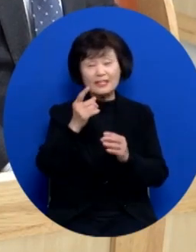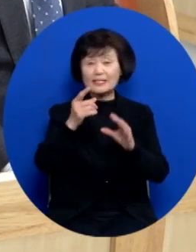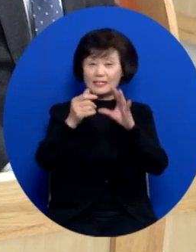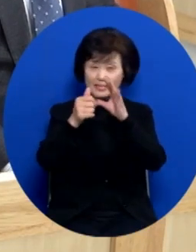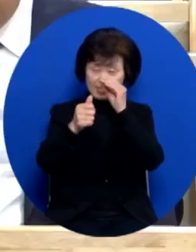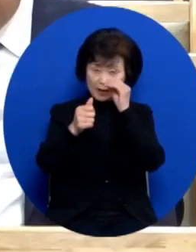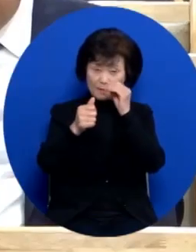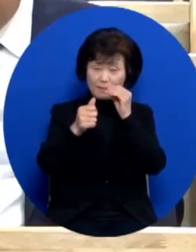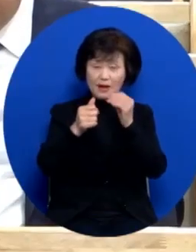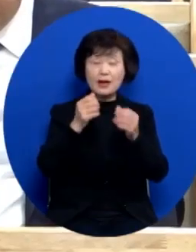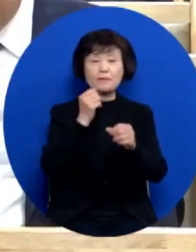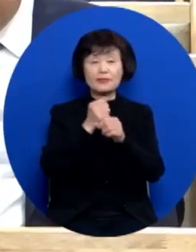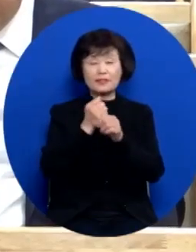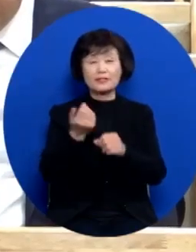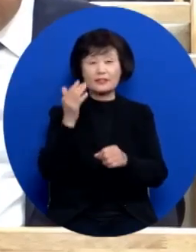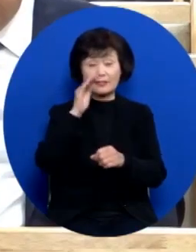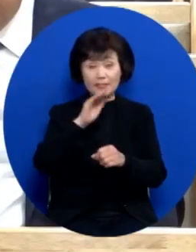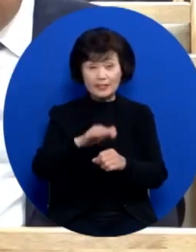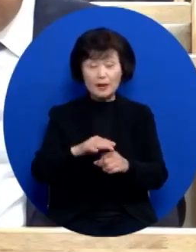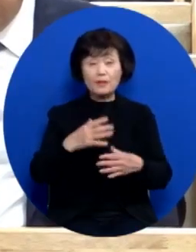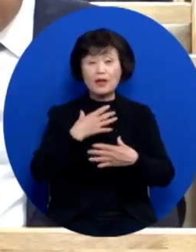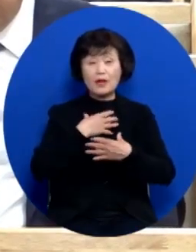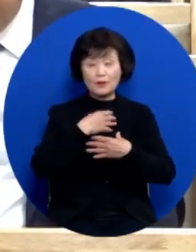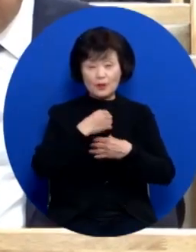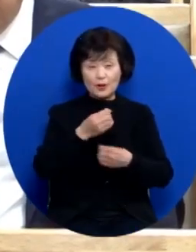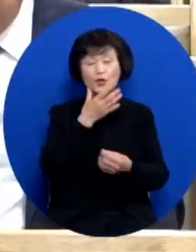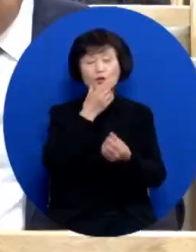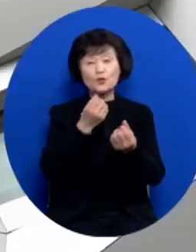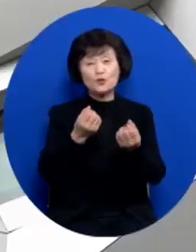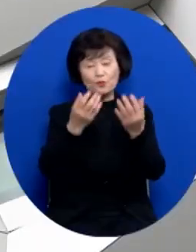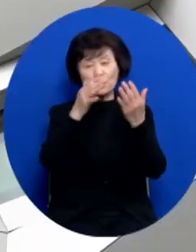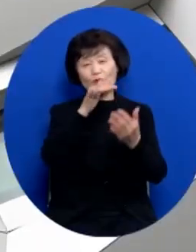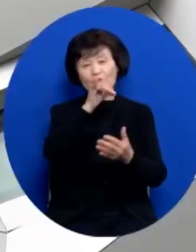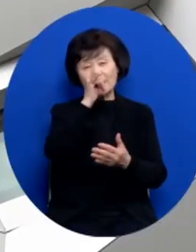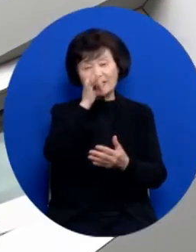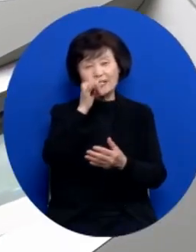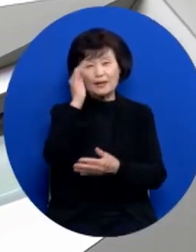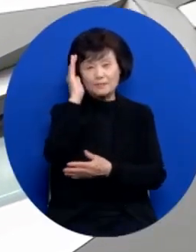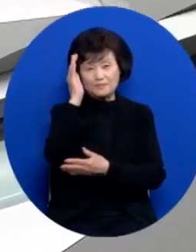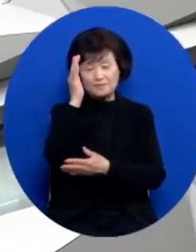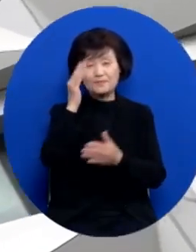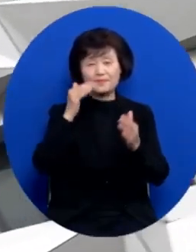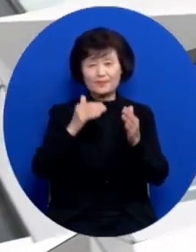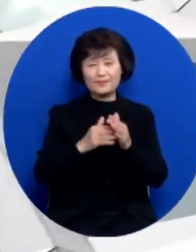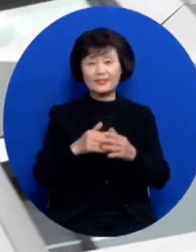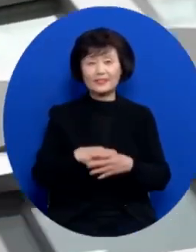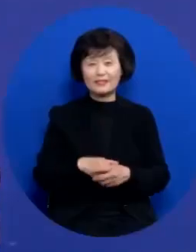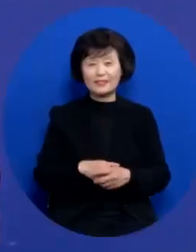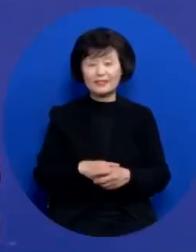리모델링했다며 예장합동총회에 샬롬 축복의 역사가 이루어지길 바란다고 전했습니다.